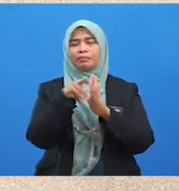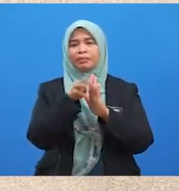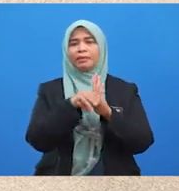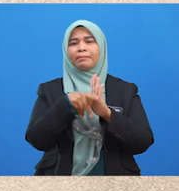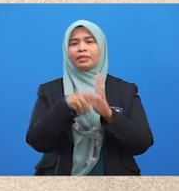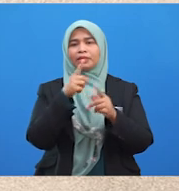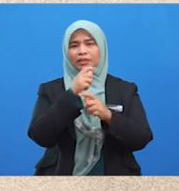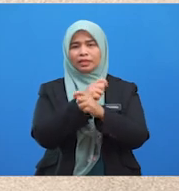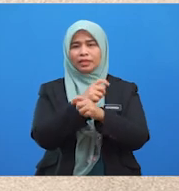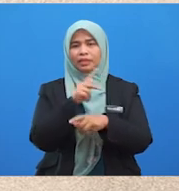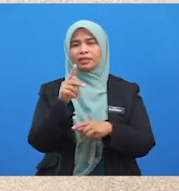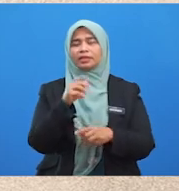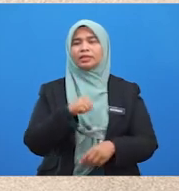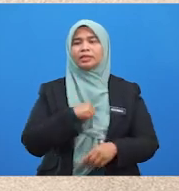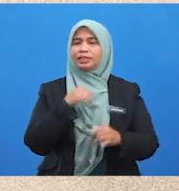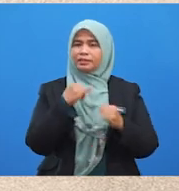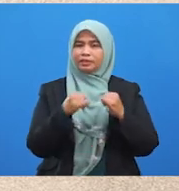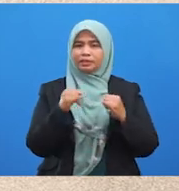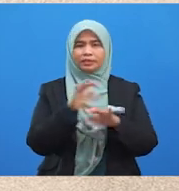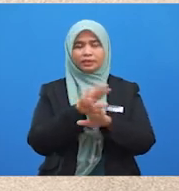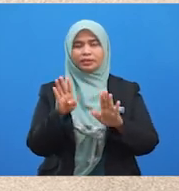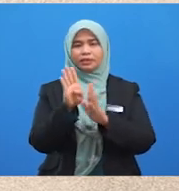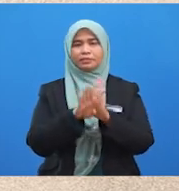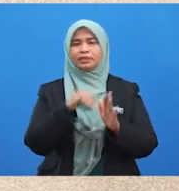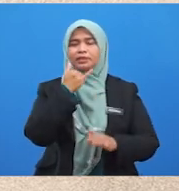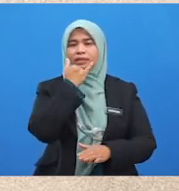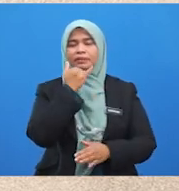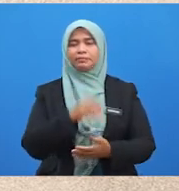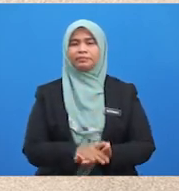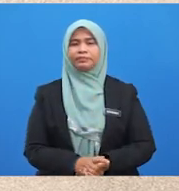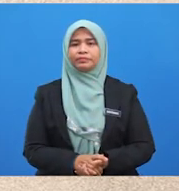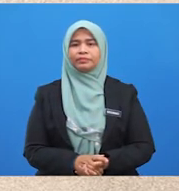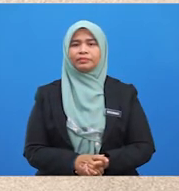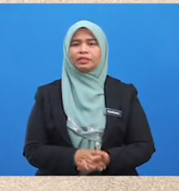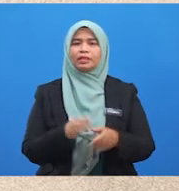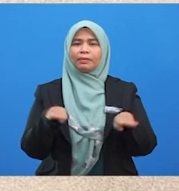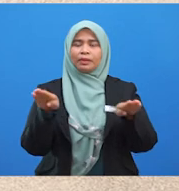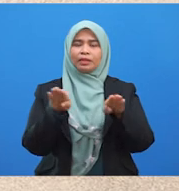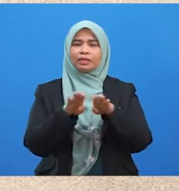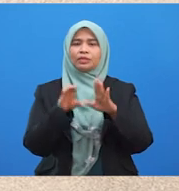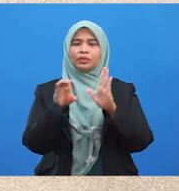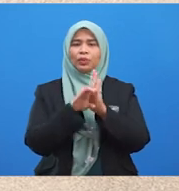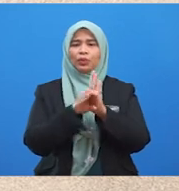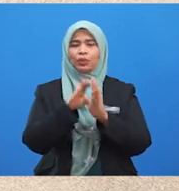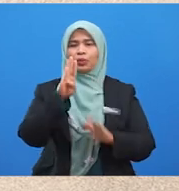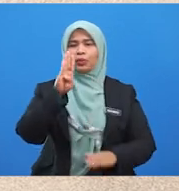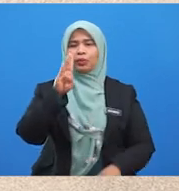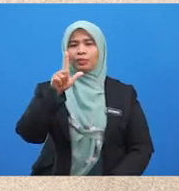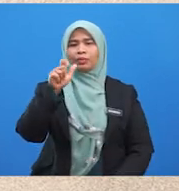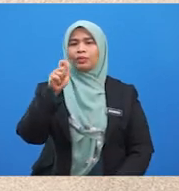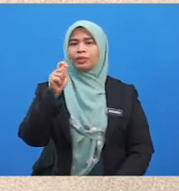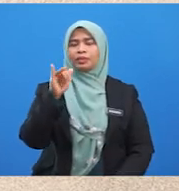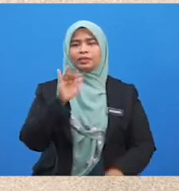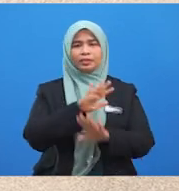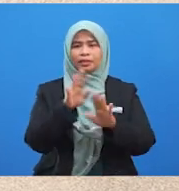mempertahankan diri jika tidak bersalah. Sebagai contoh, bulat tidak mengaku